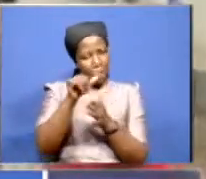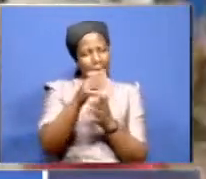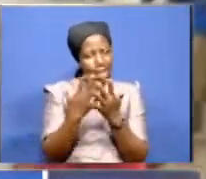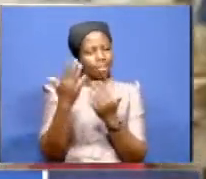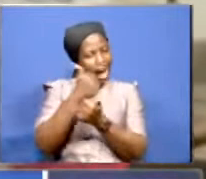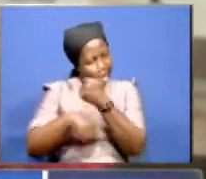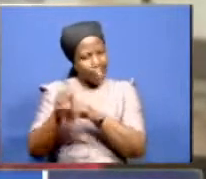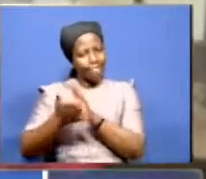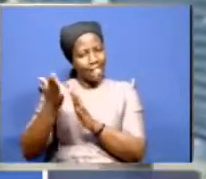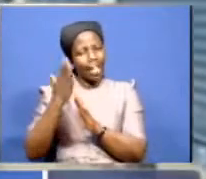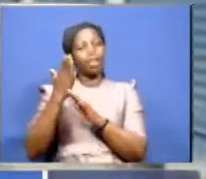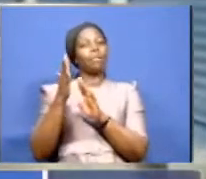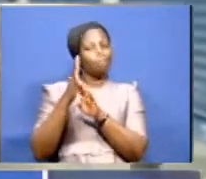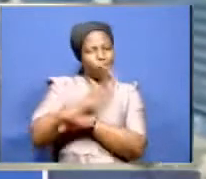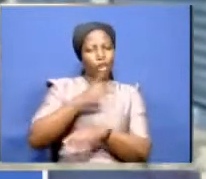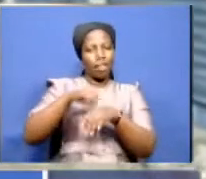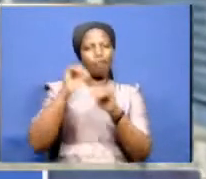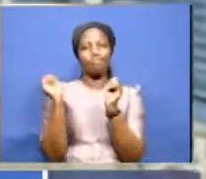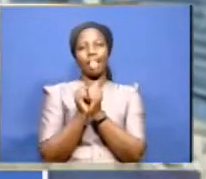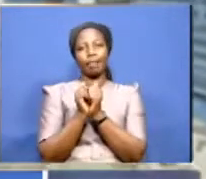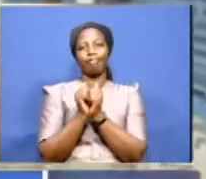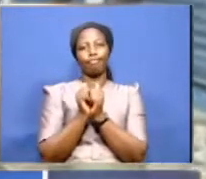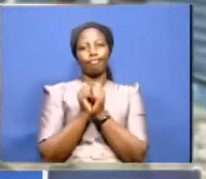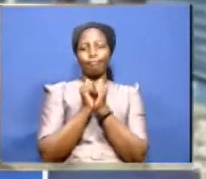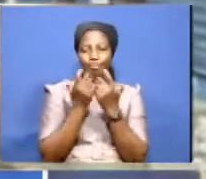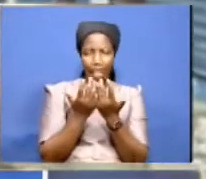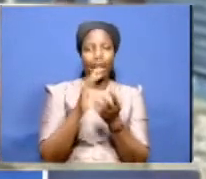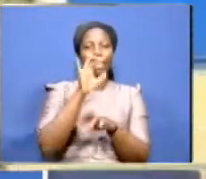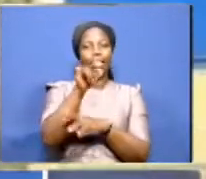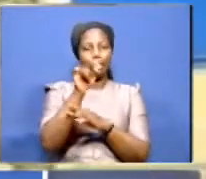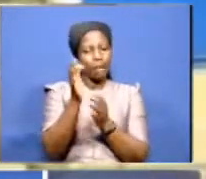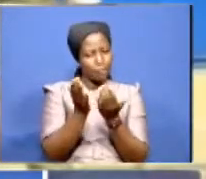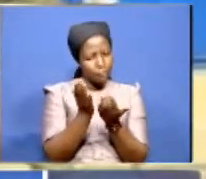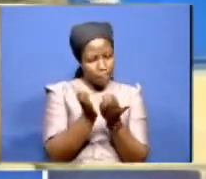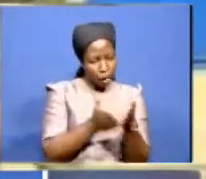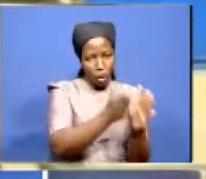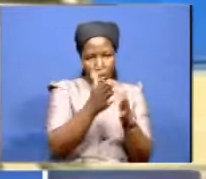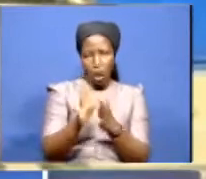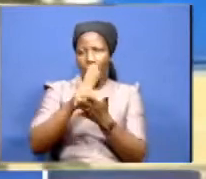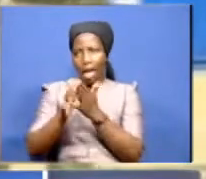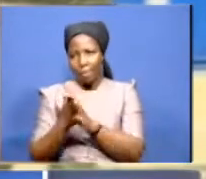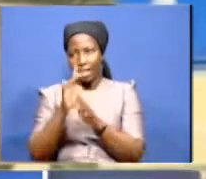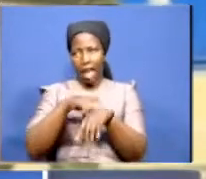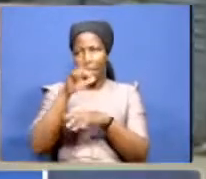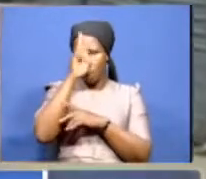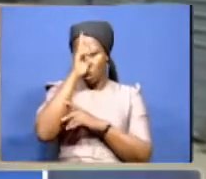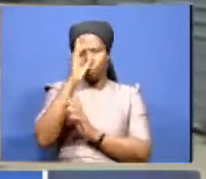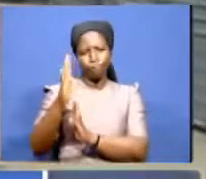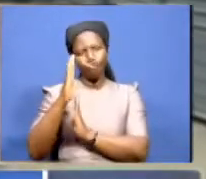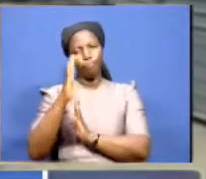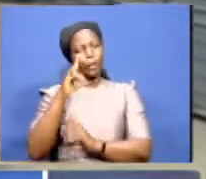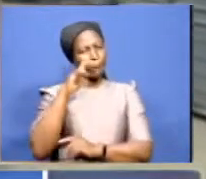kabla ya makataa ya saa 4 asubuhi. Barabara za mtaa huu zilisalia mahame, huku polisi wakishika doria kutekeleza